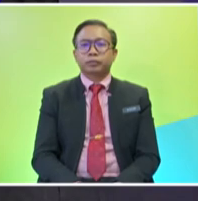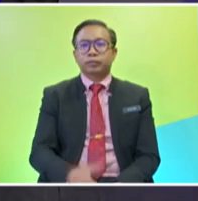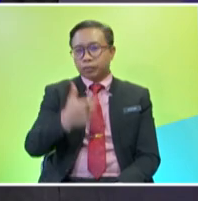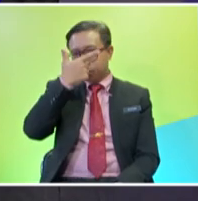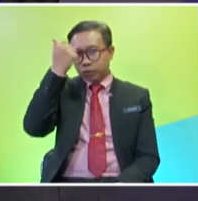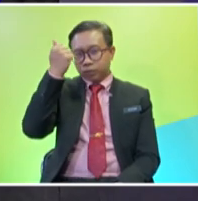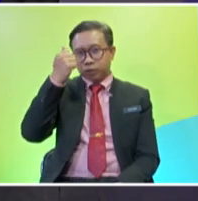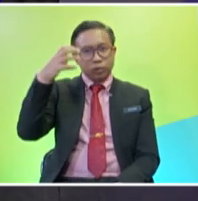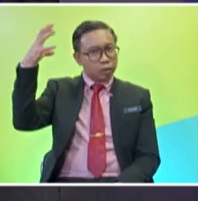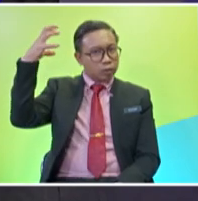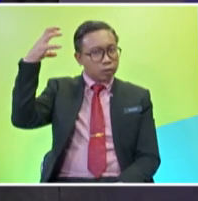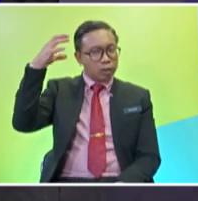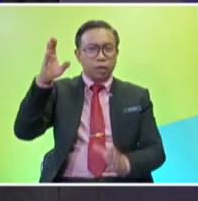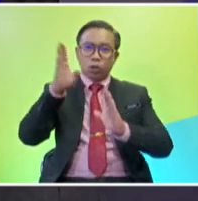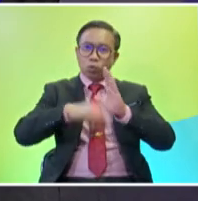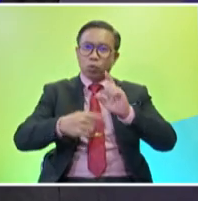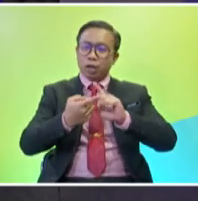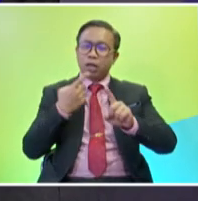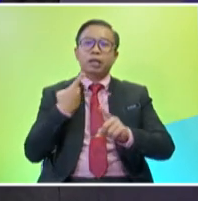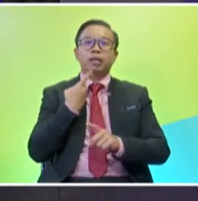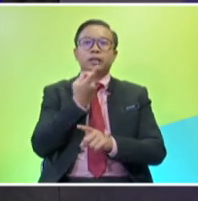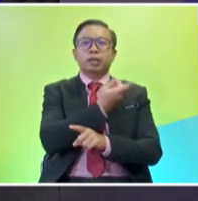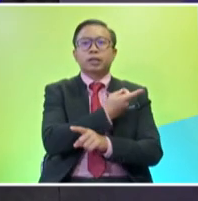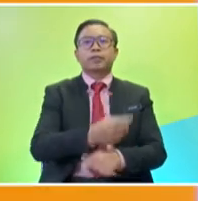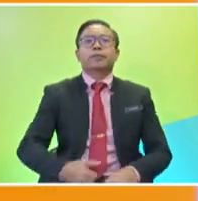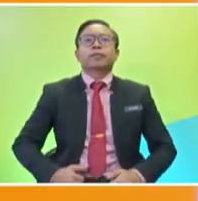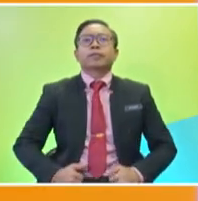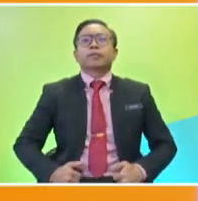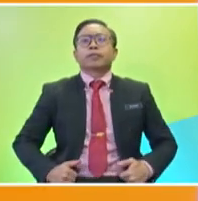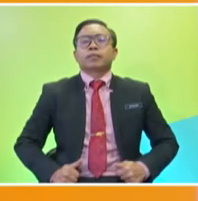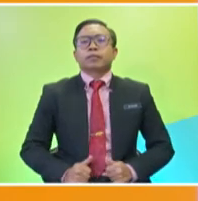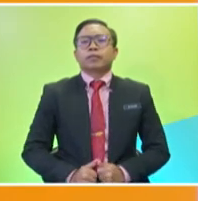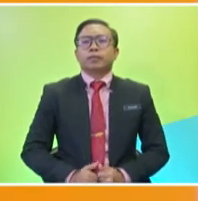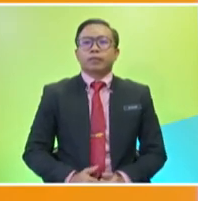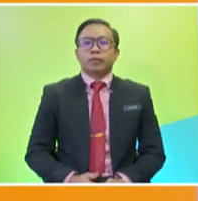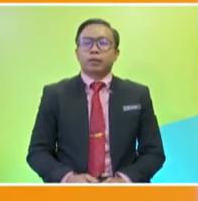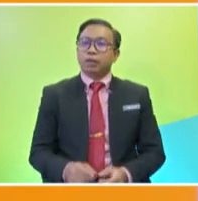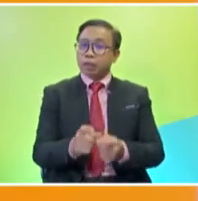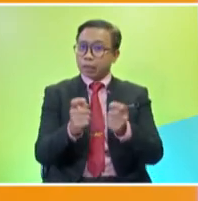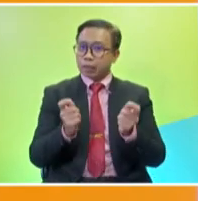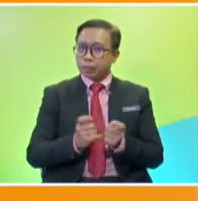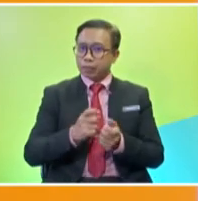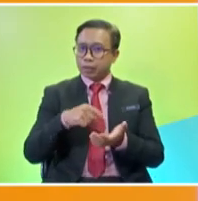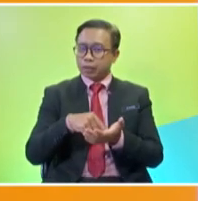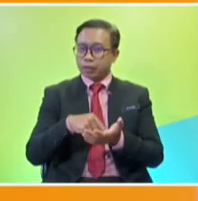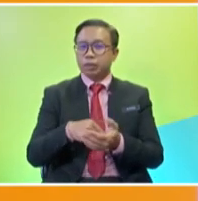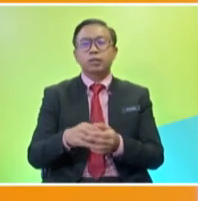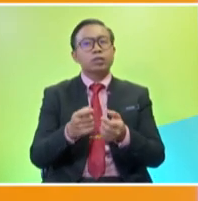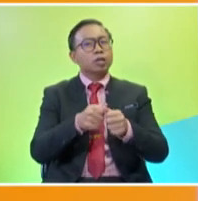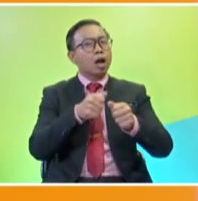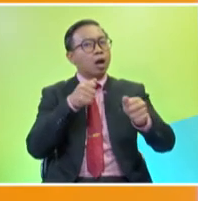menerima cahaya matahari yang kurang daripada kita sebab kedudukan hutan kawan-kawan di kawasan hutan musim